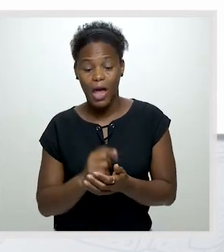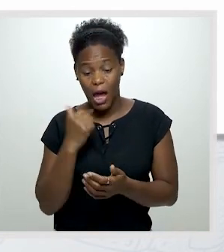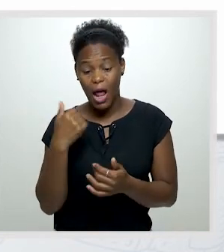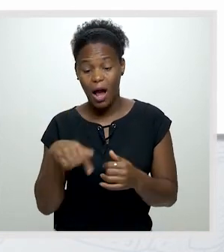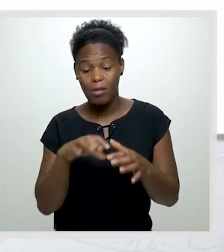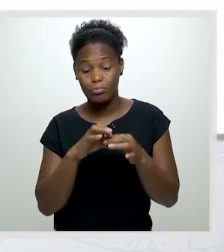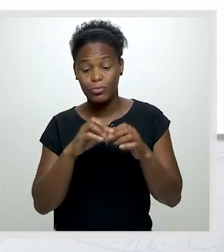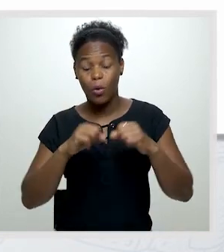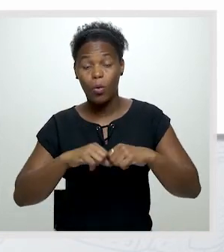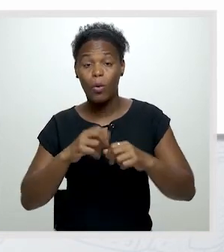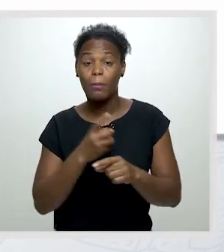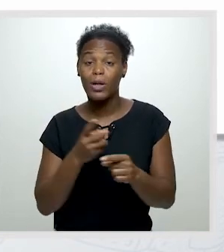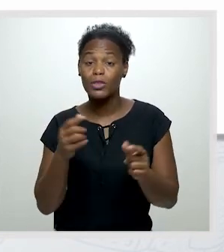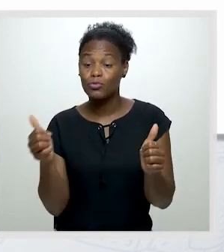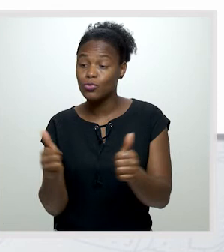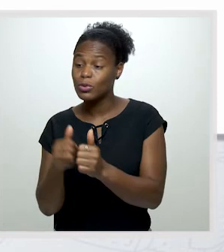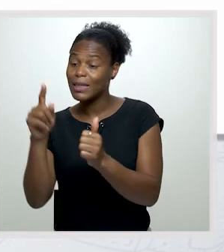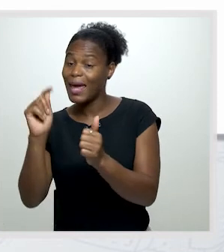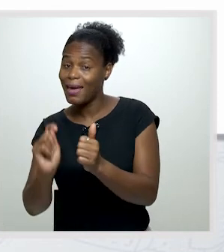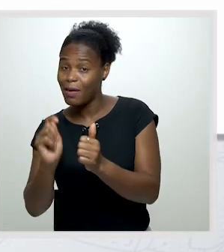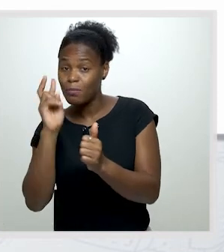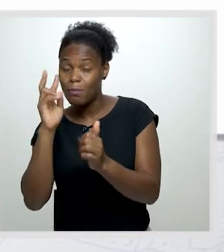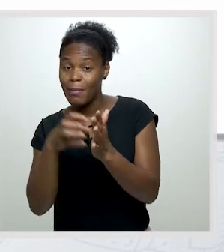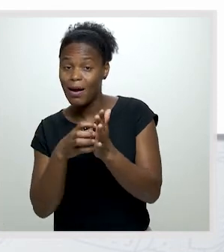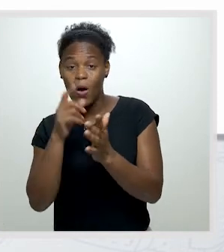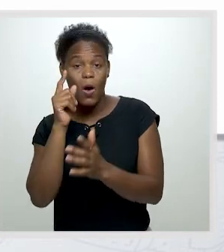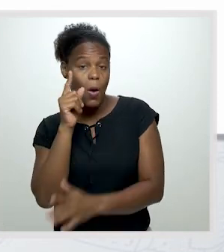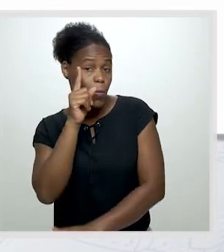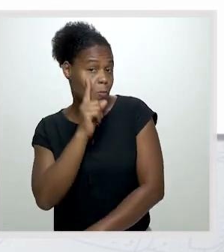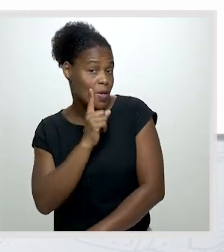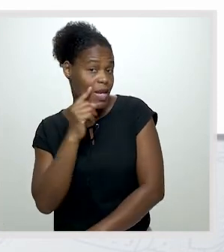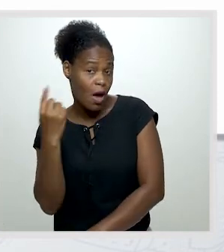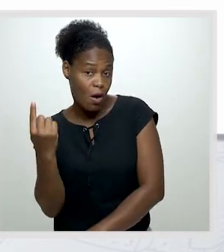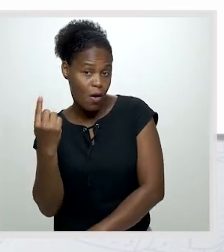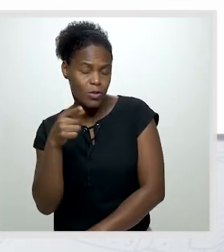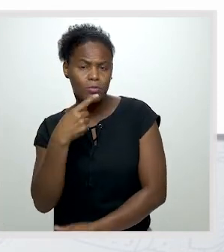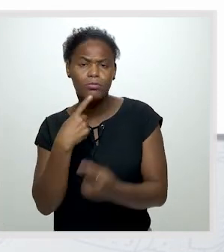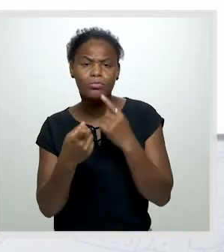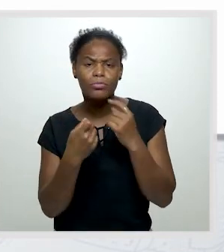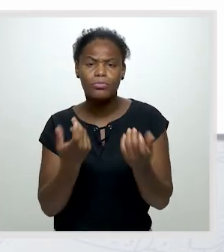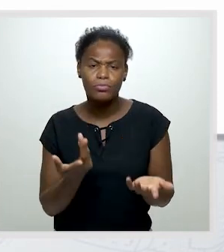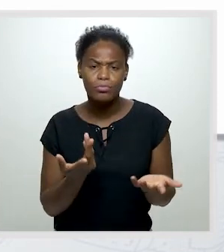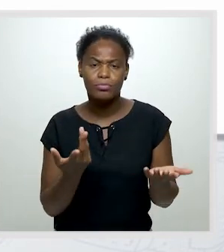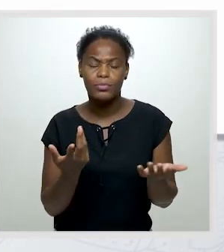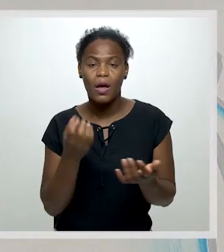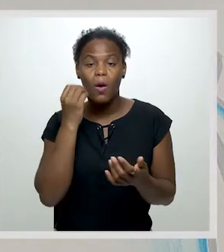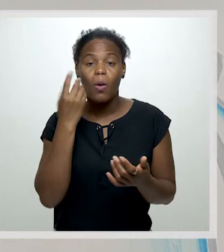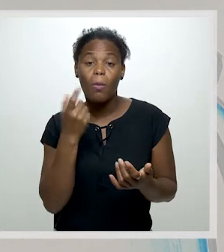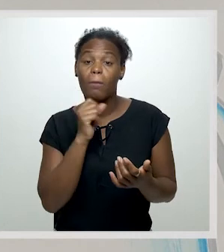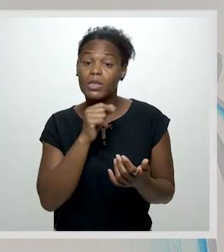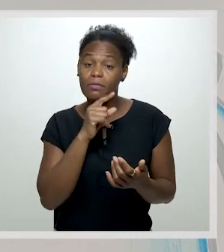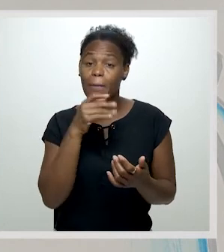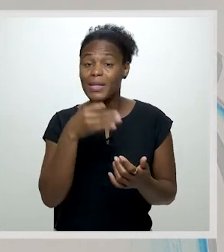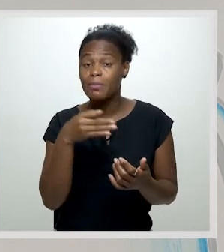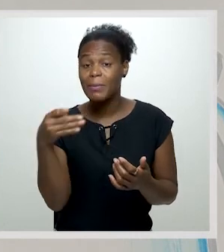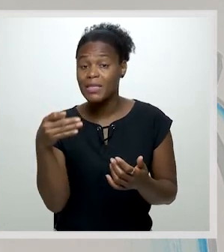a accord puisqu'on a mis le E qui marque le féminin singulier. Tu dois te poser des questions. Comment est-ce possible